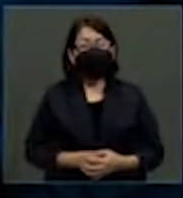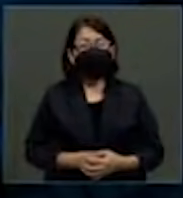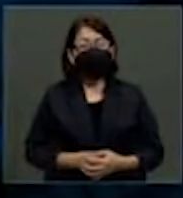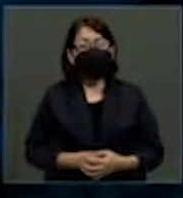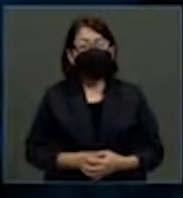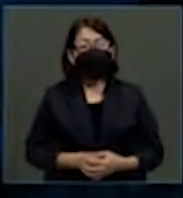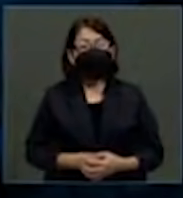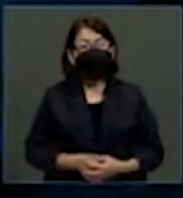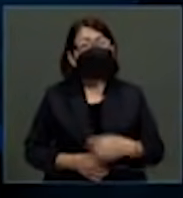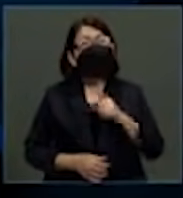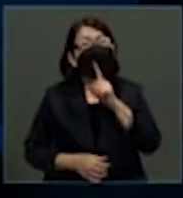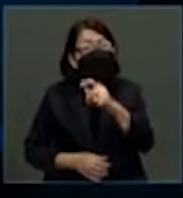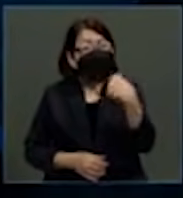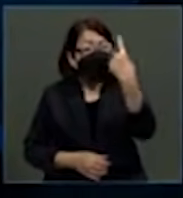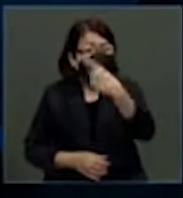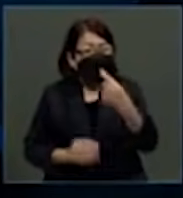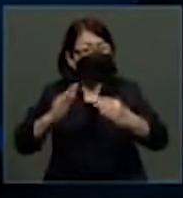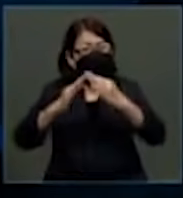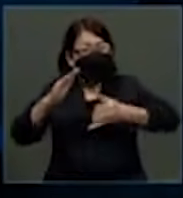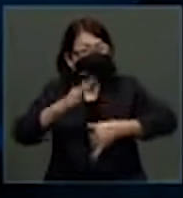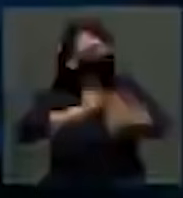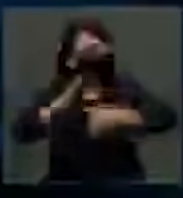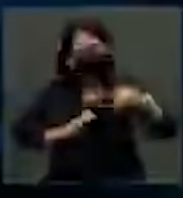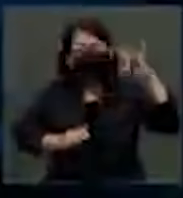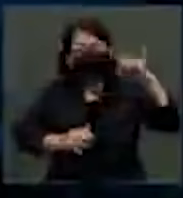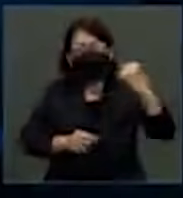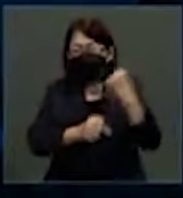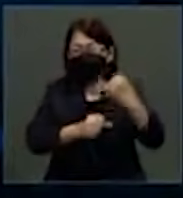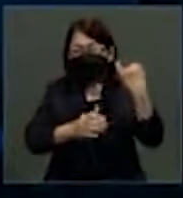หมายถึงว่าก็คือจะเป็นวันที่เริ่มต้นนะครับ